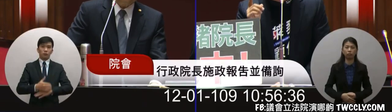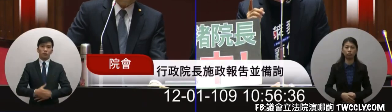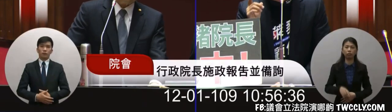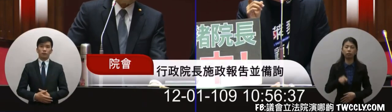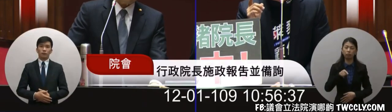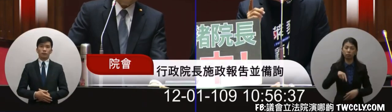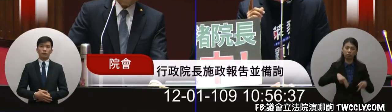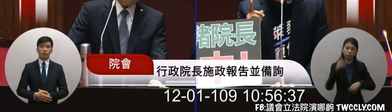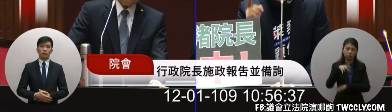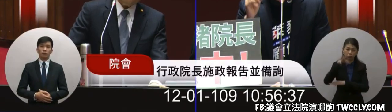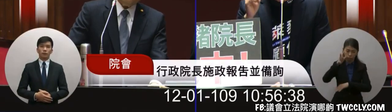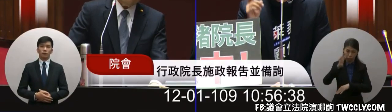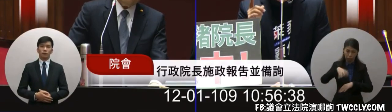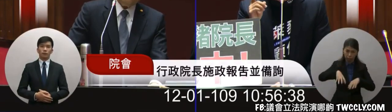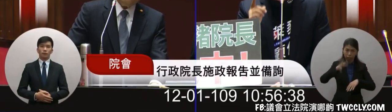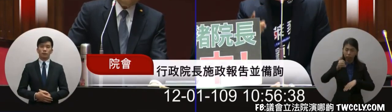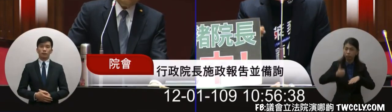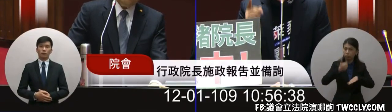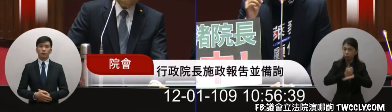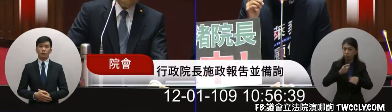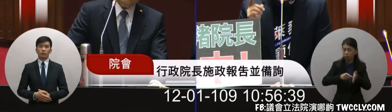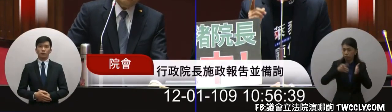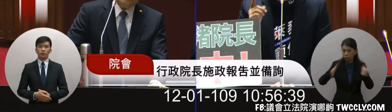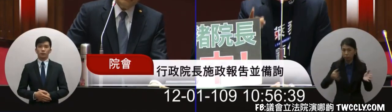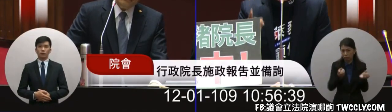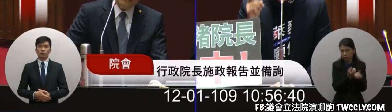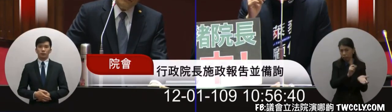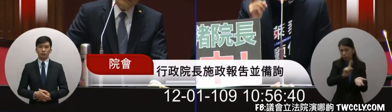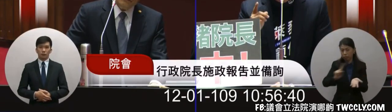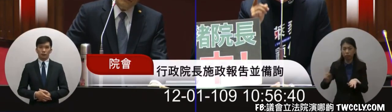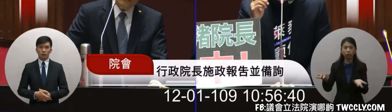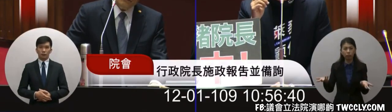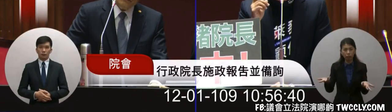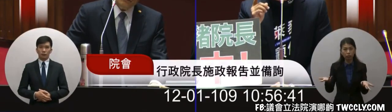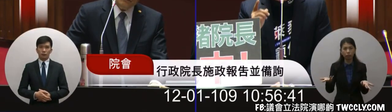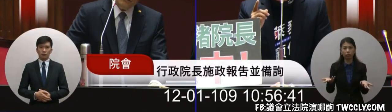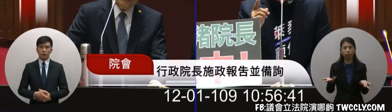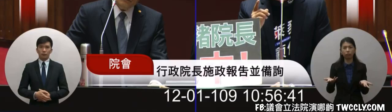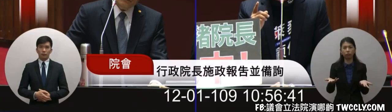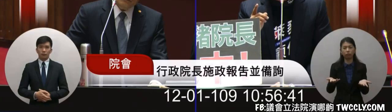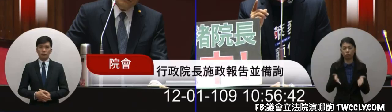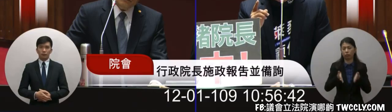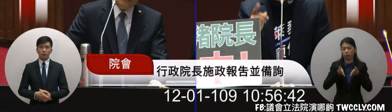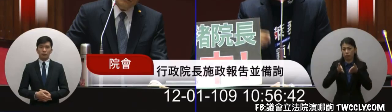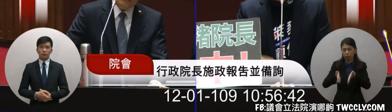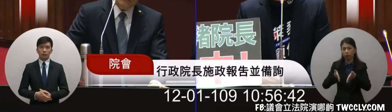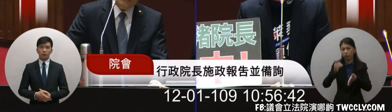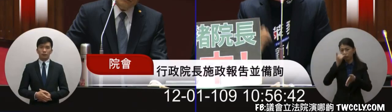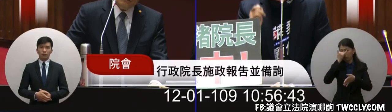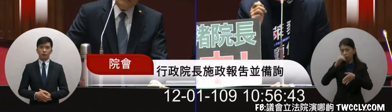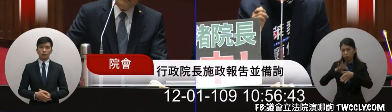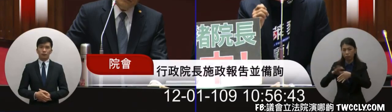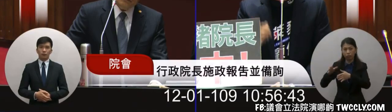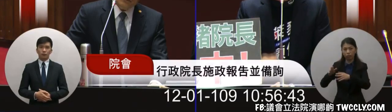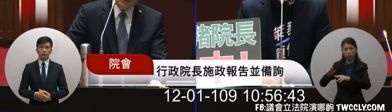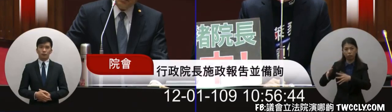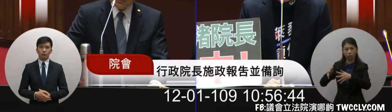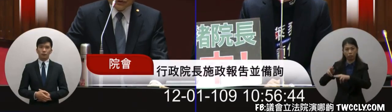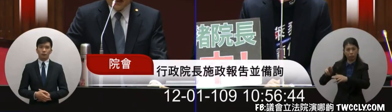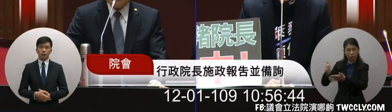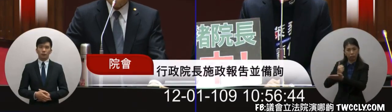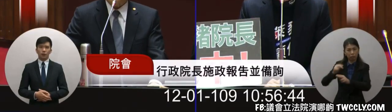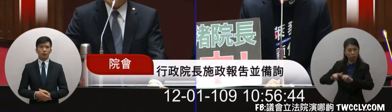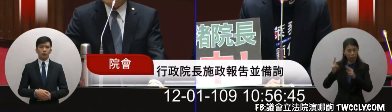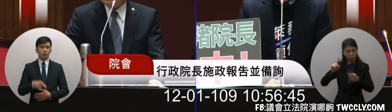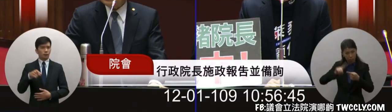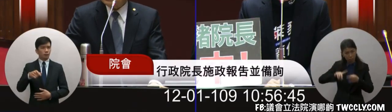在行政院长任内，不管发生什么事情，您都不愿意为瘦肉精猪肉开放这件事情向国人道歉？ 是